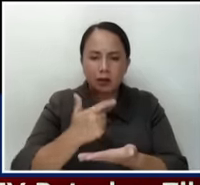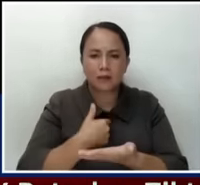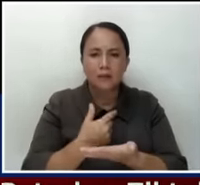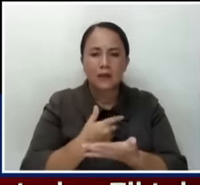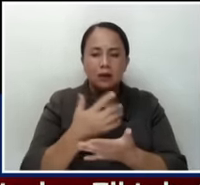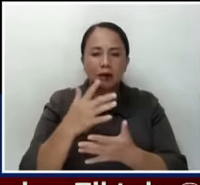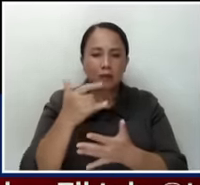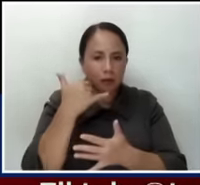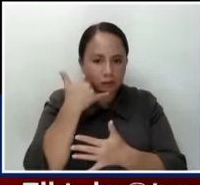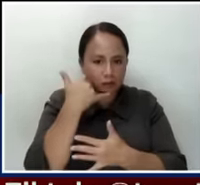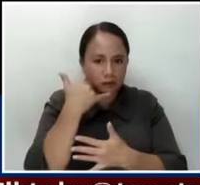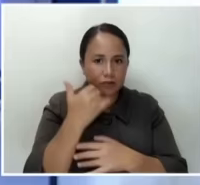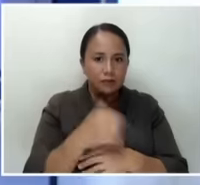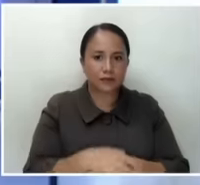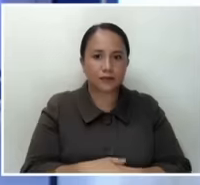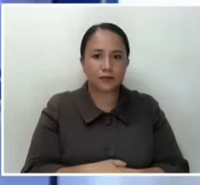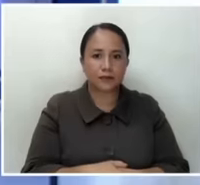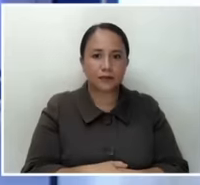smartphones.